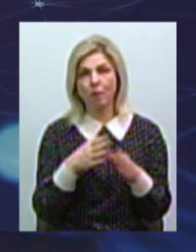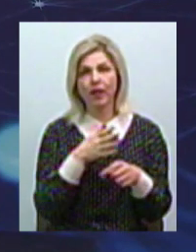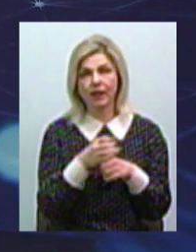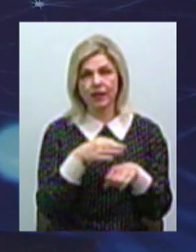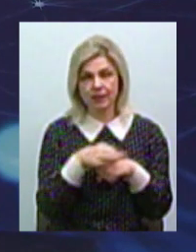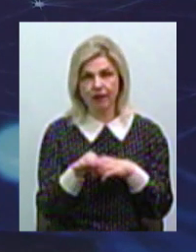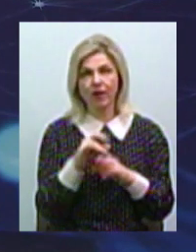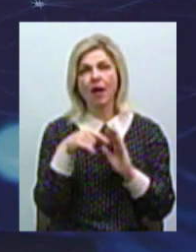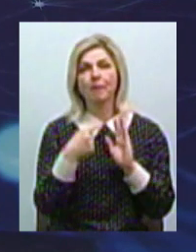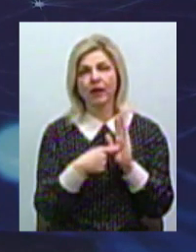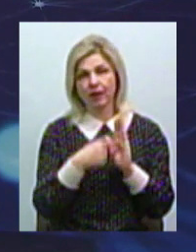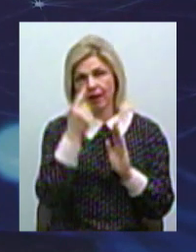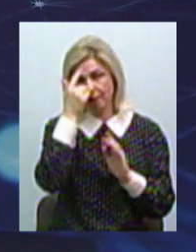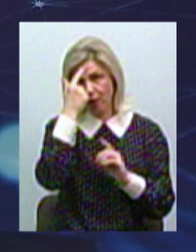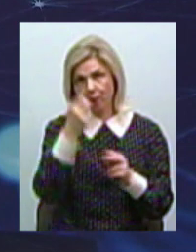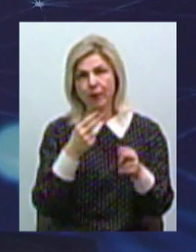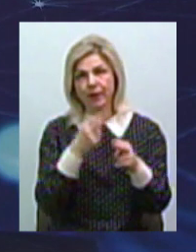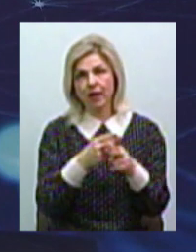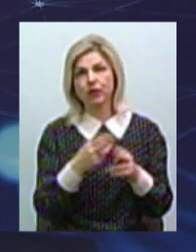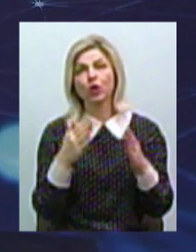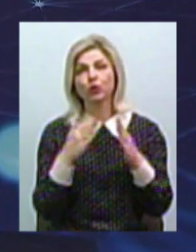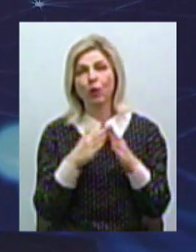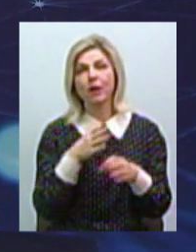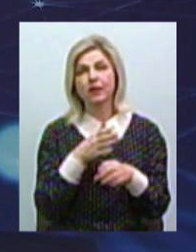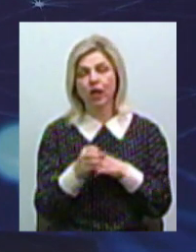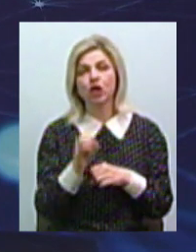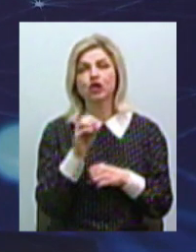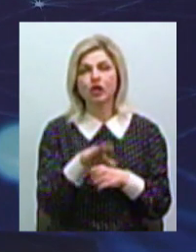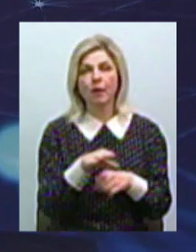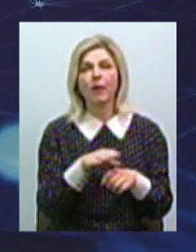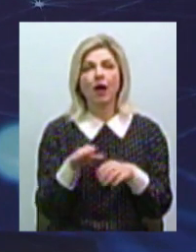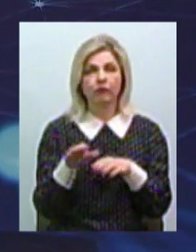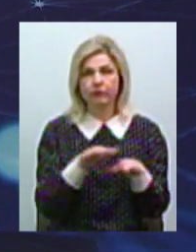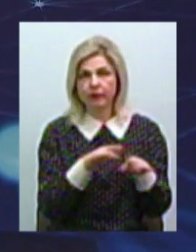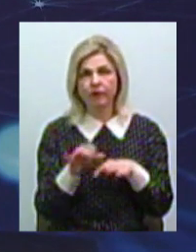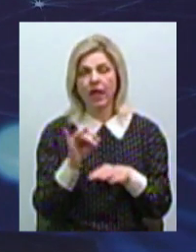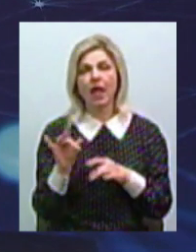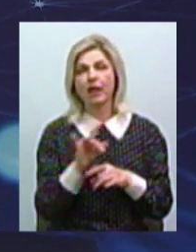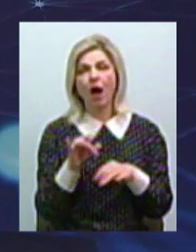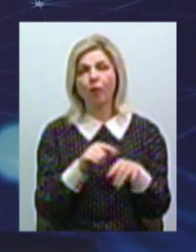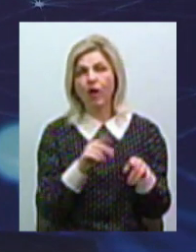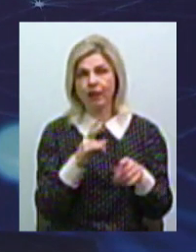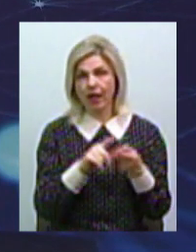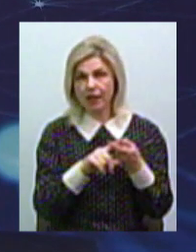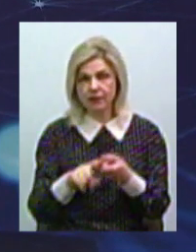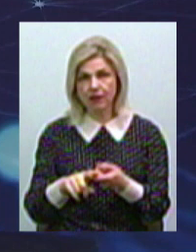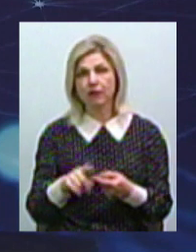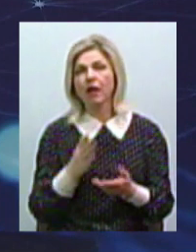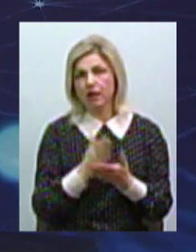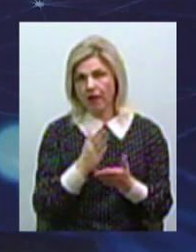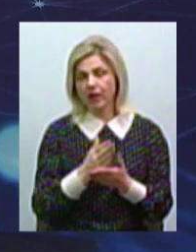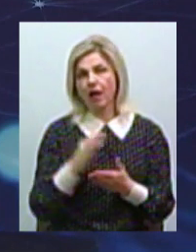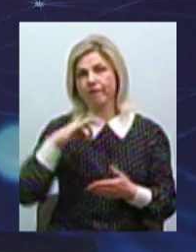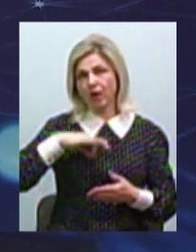питання попередження домашнього насильства, ніж реалізація і реагування на наслідки, звичайно, воно є більш економічно обґрунтованим,